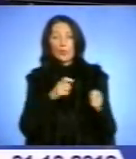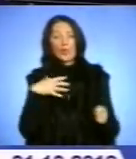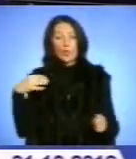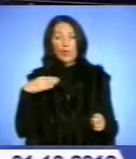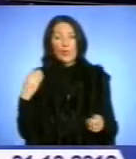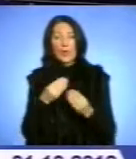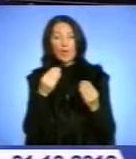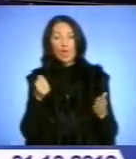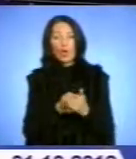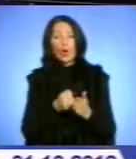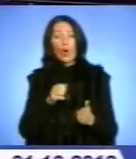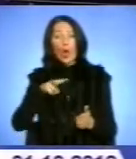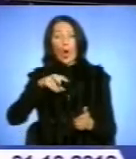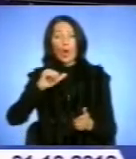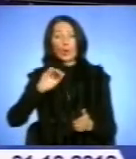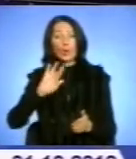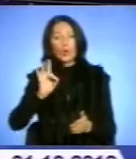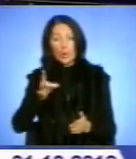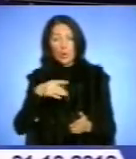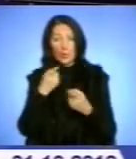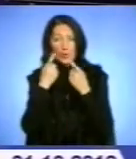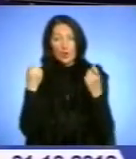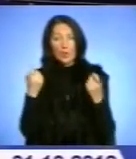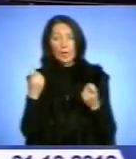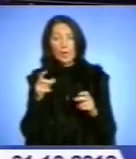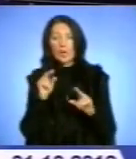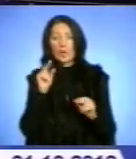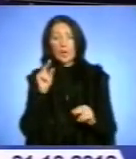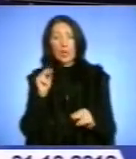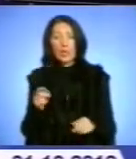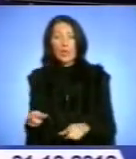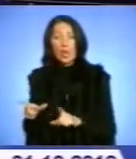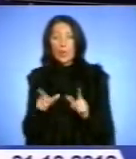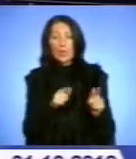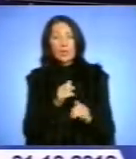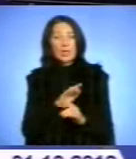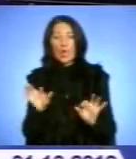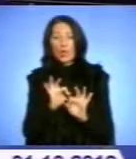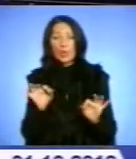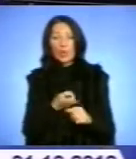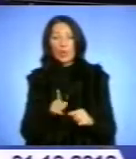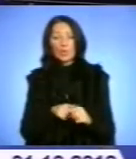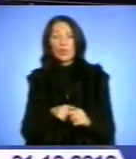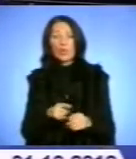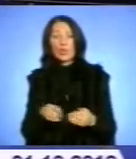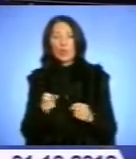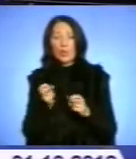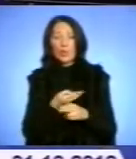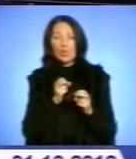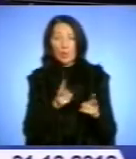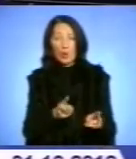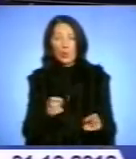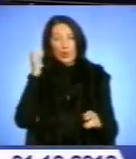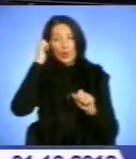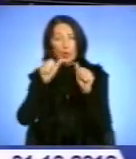Львівській національній галереї мистецтв. Дати транспортування не розголошують через особливі заходи безпеки. Скульптури Пінзеля представлять